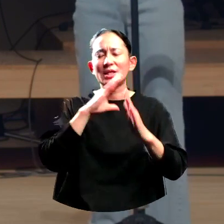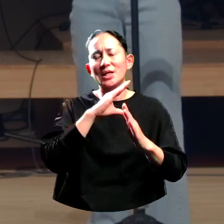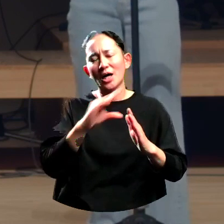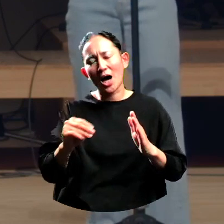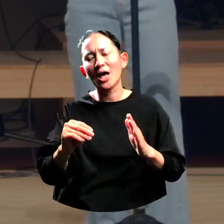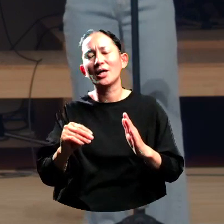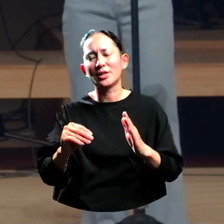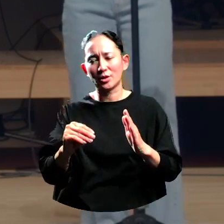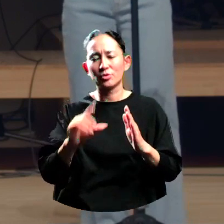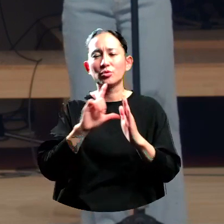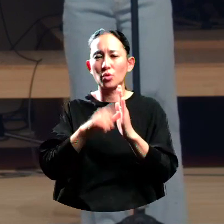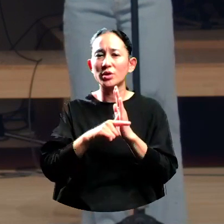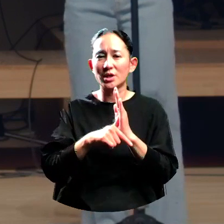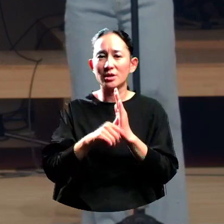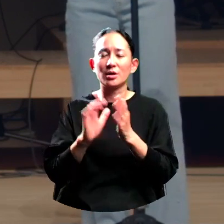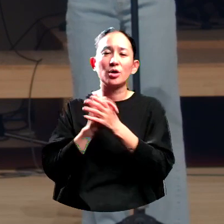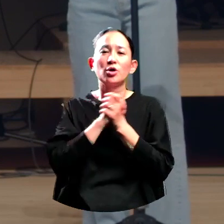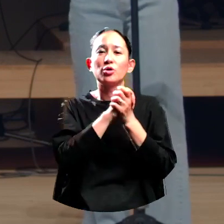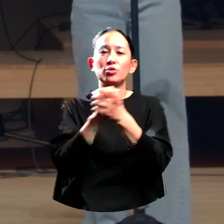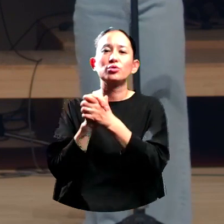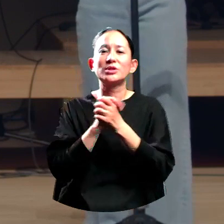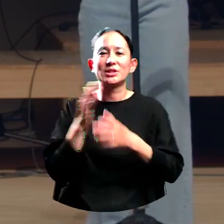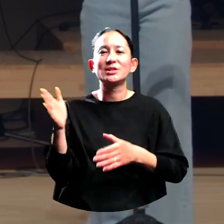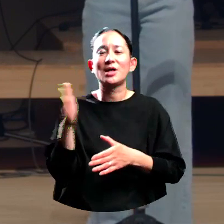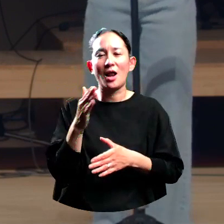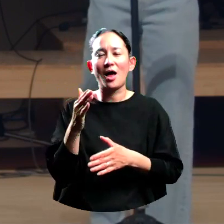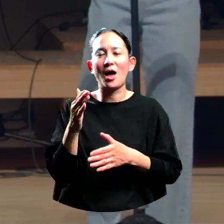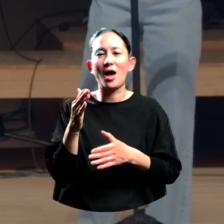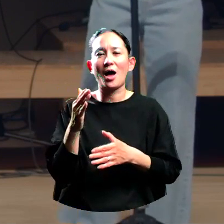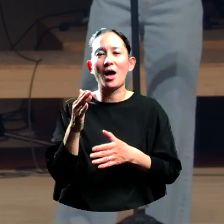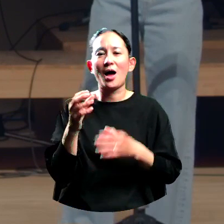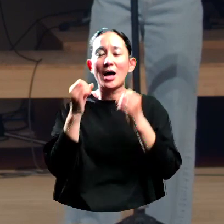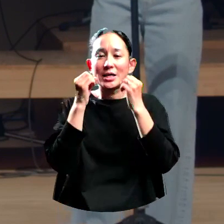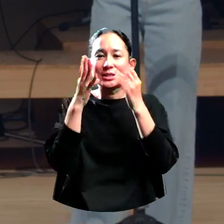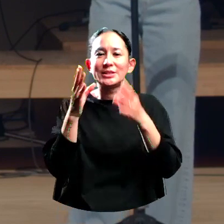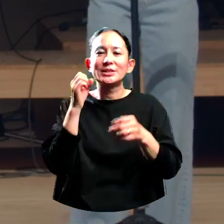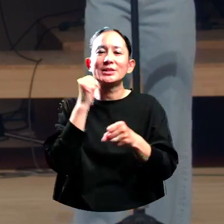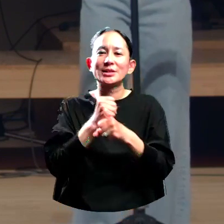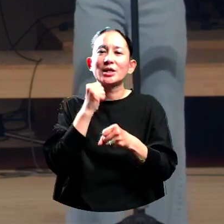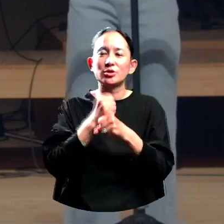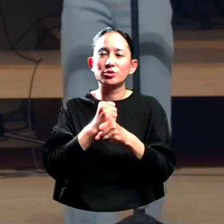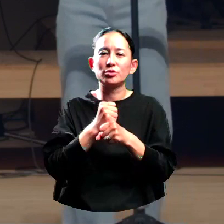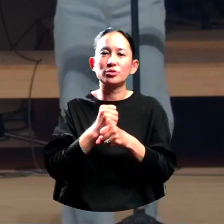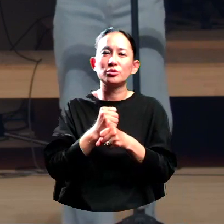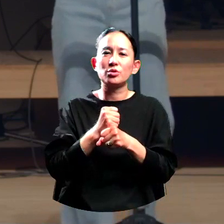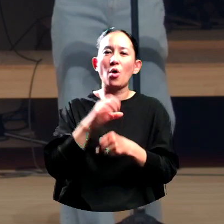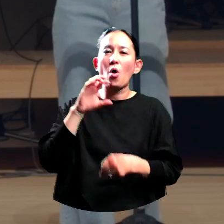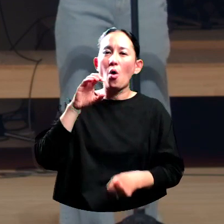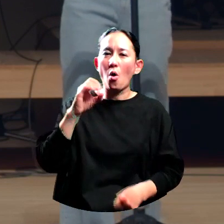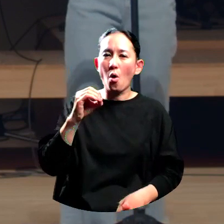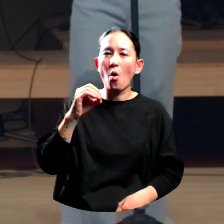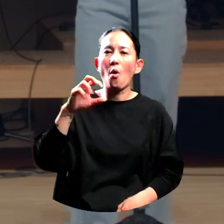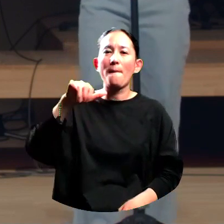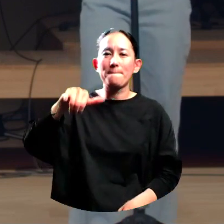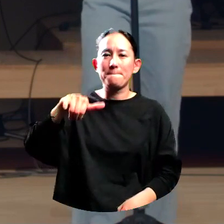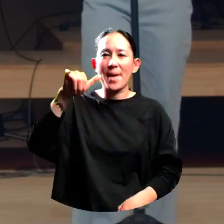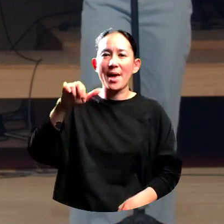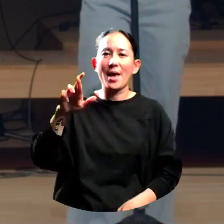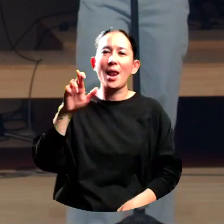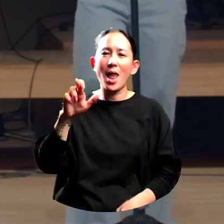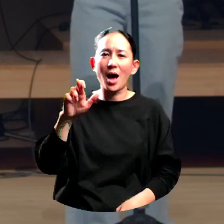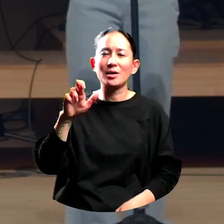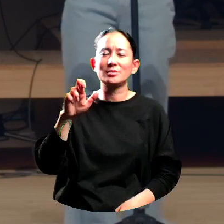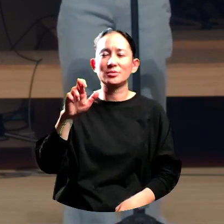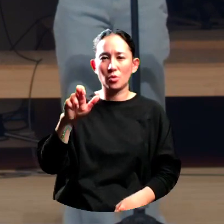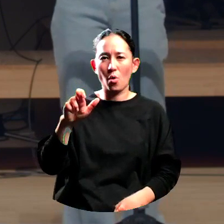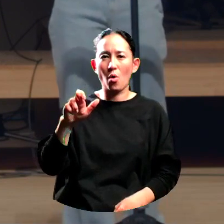から新作オペラの台本が送られてきました。 But one day when he came home from his walk for rehab, he received a